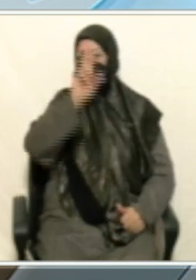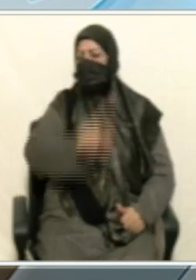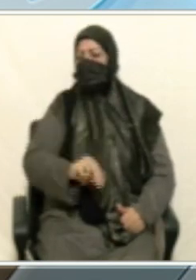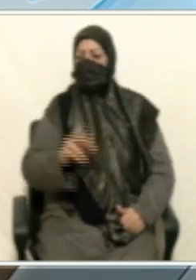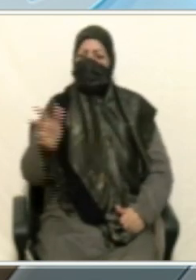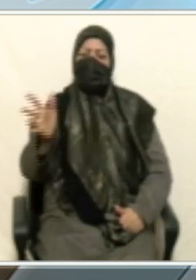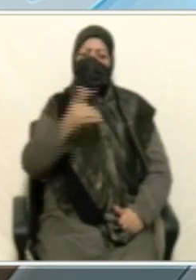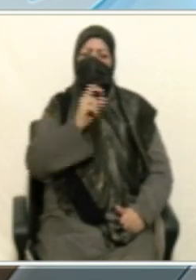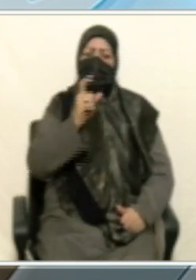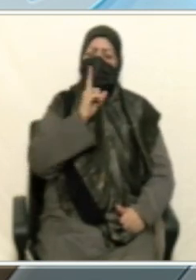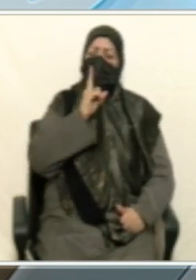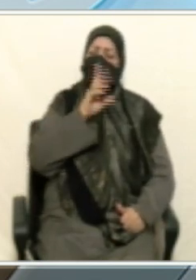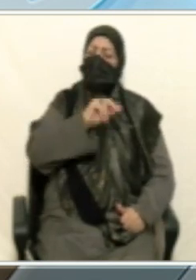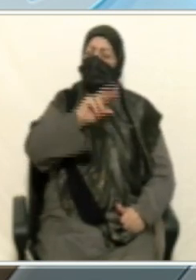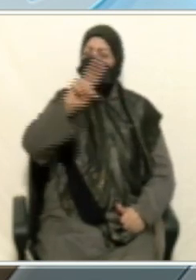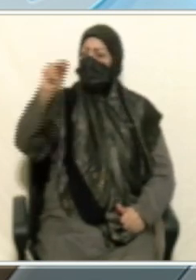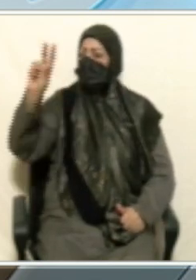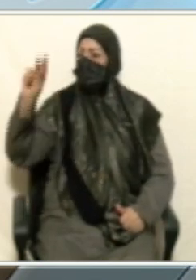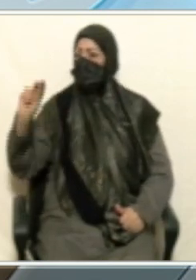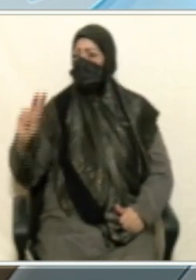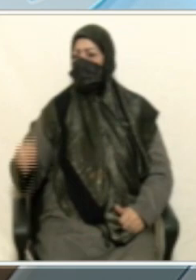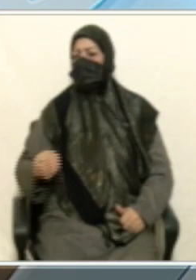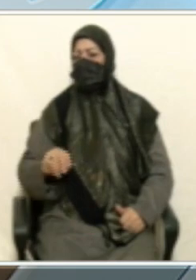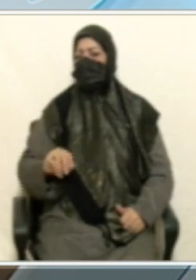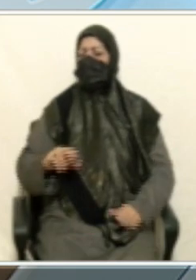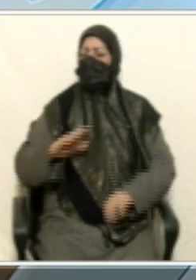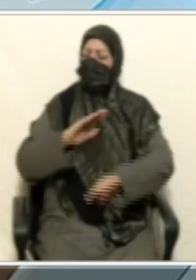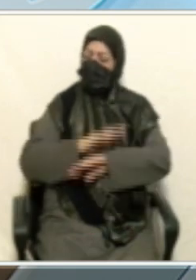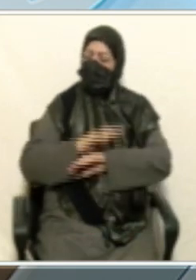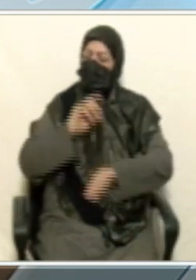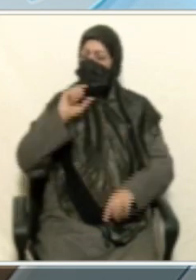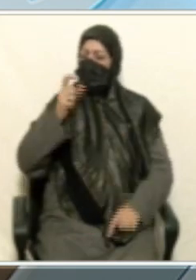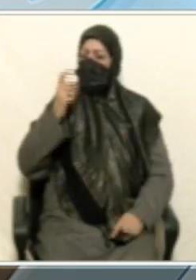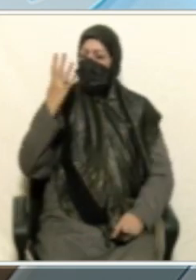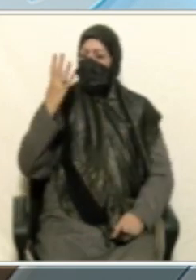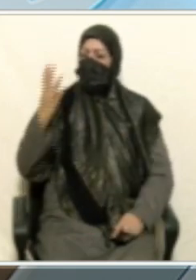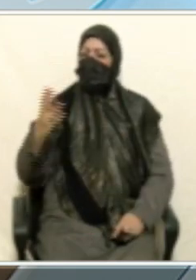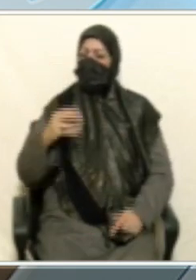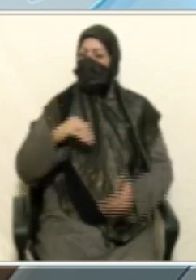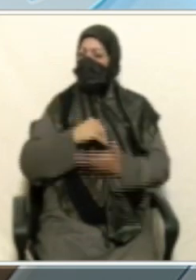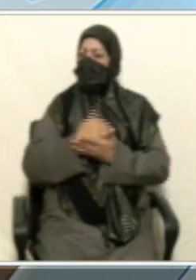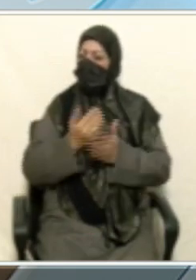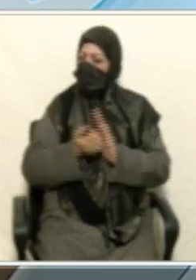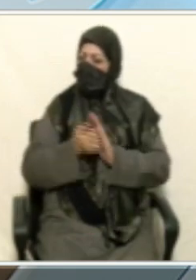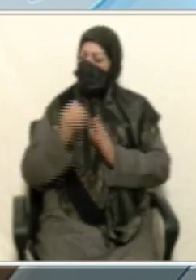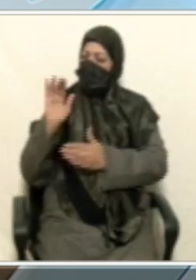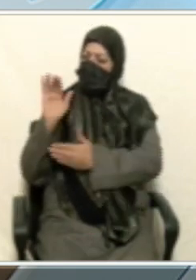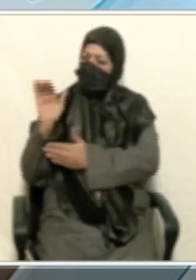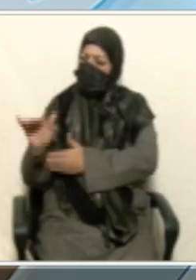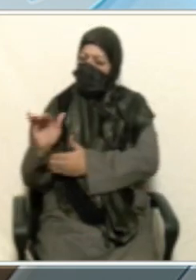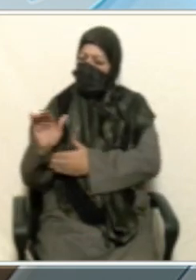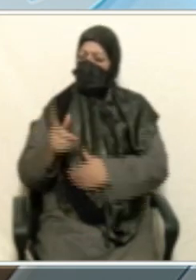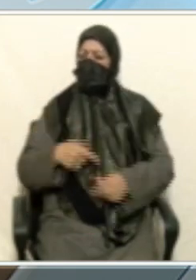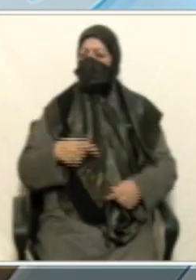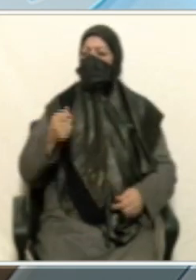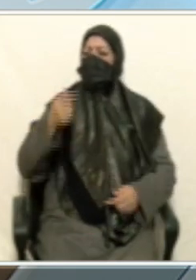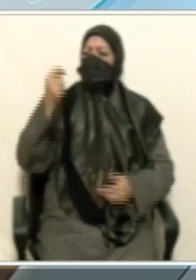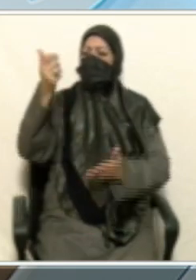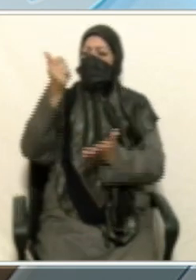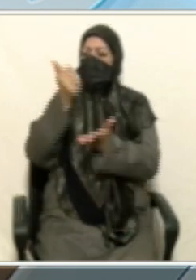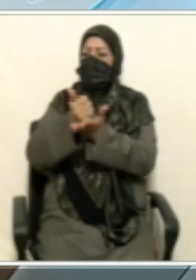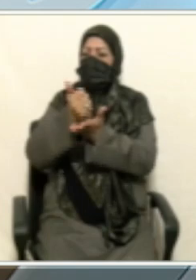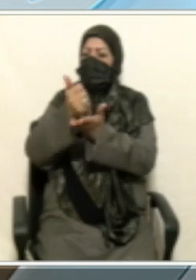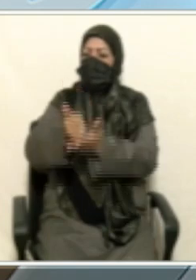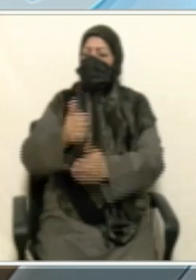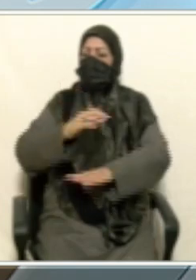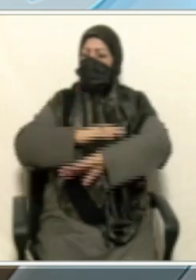أيضا هي مصيبة عليها، فترث فيه ولها مهرها كاملا، وأيضا تعتد عليه